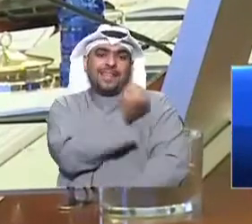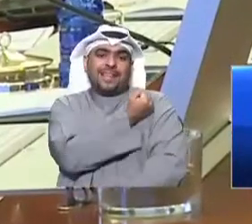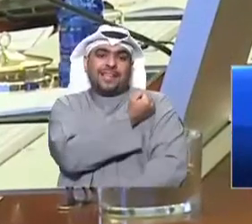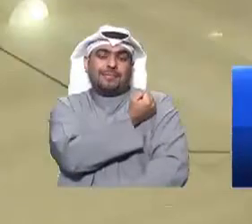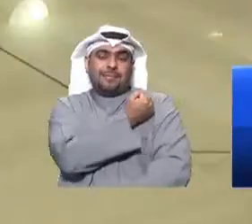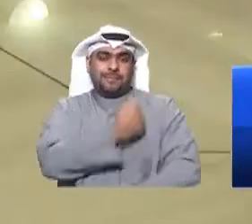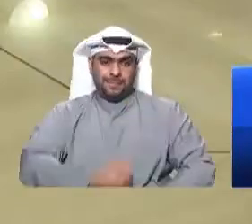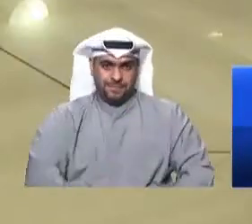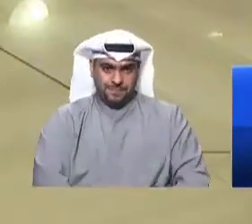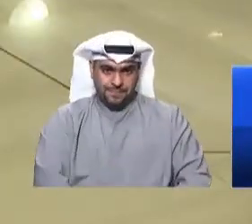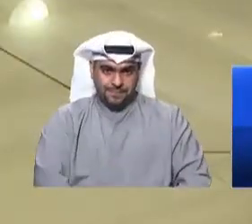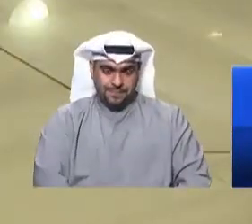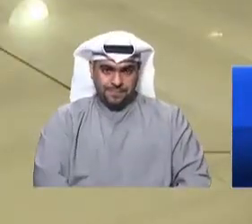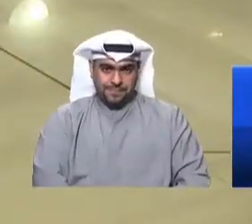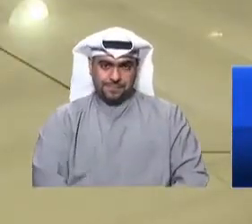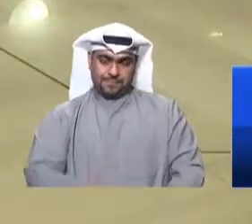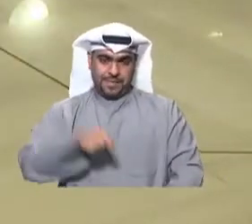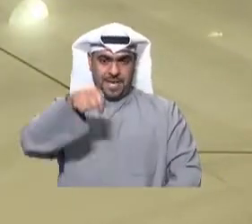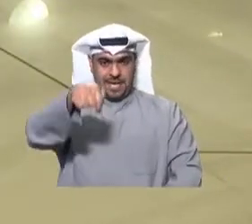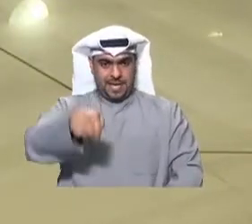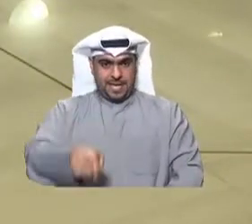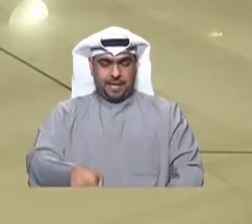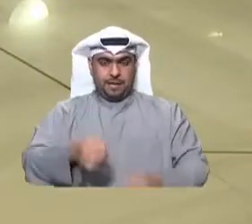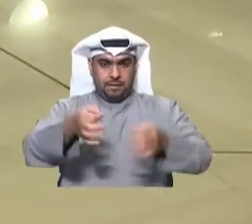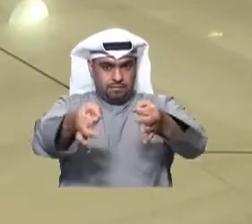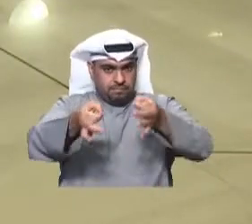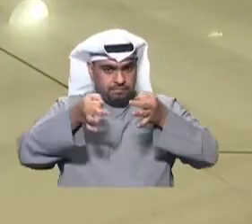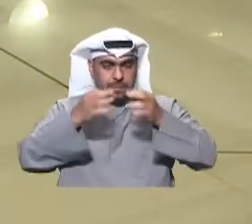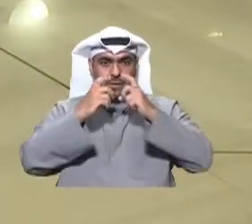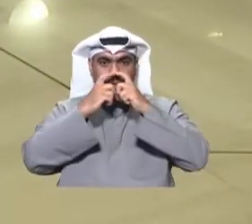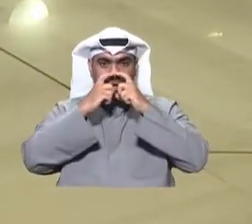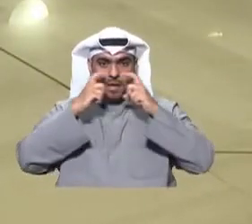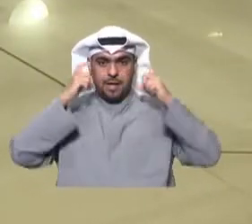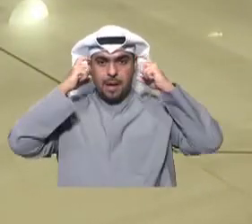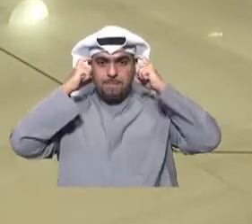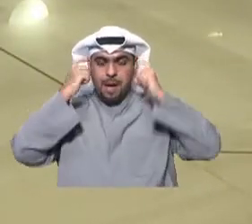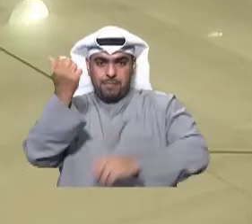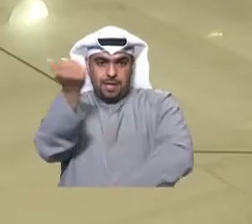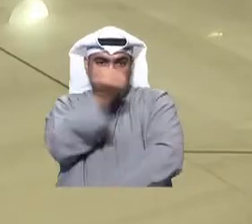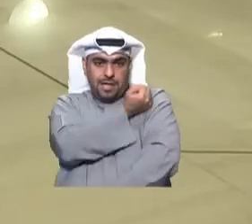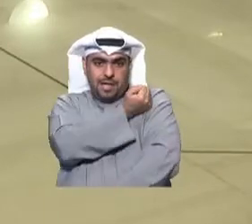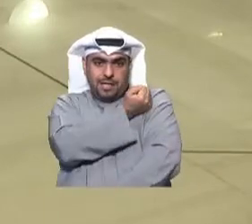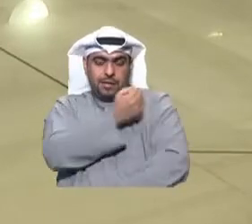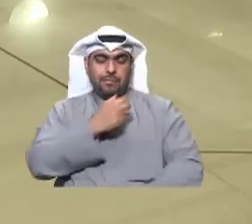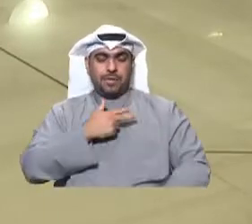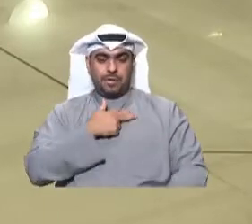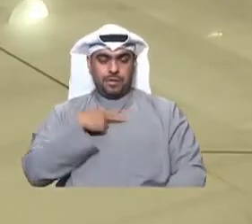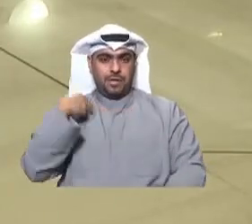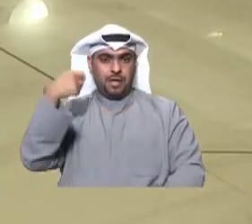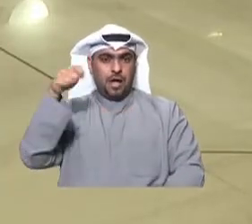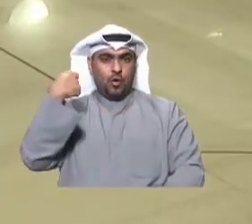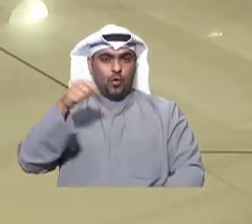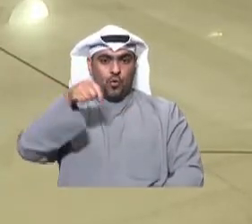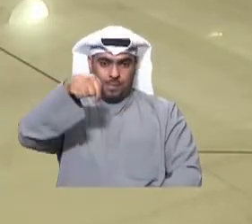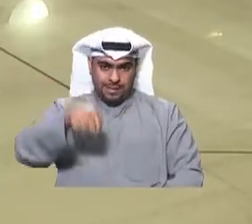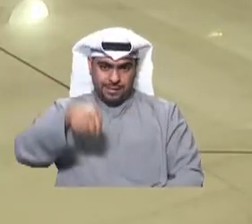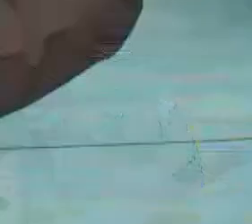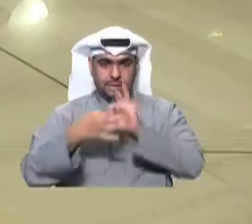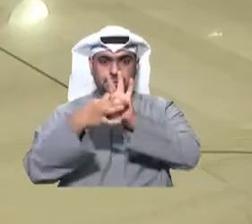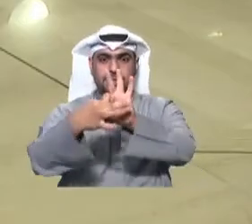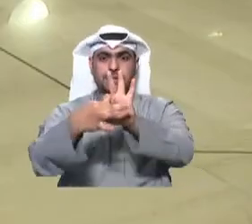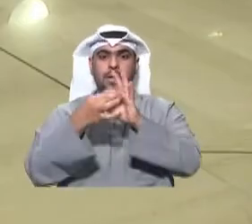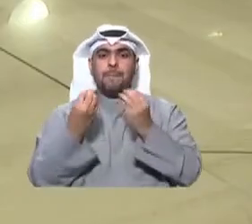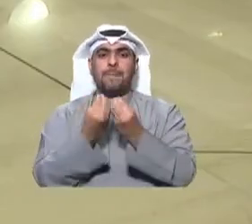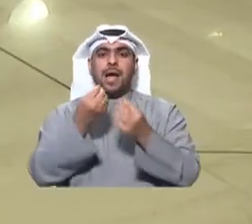اليوم. تطبيق الاشتراطات الصحية بحذافيرها ومتابعة تنفيذ تطبيق هذه الاشتراطات في المجمعات التجارية ومنها لبس